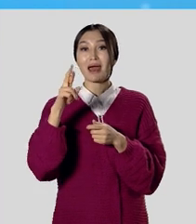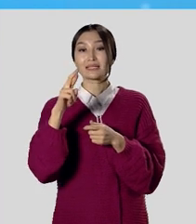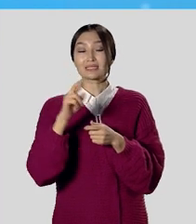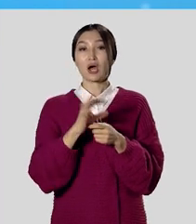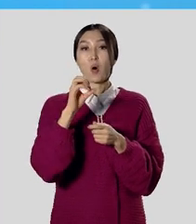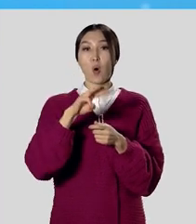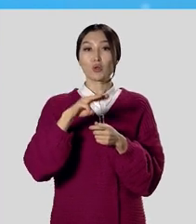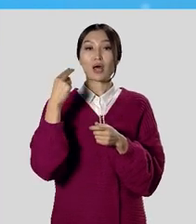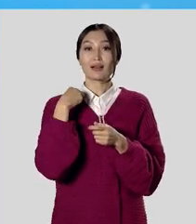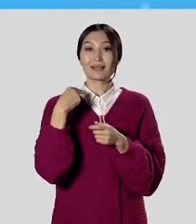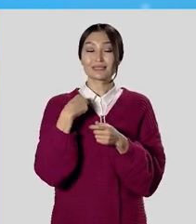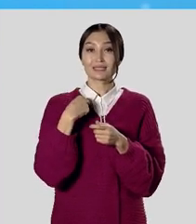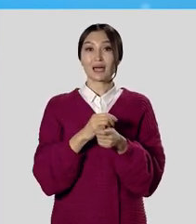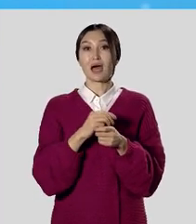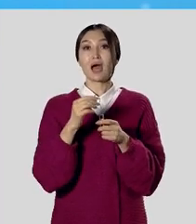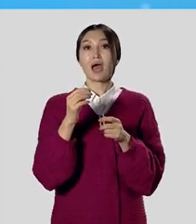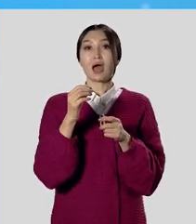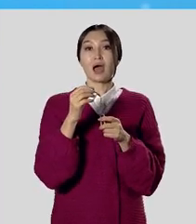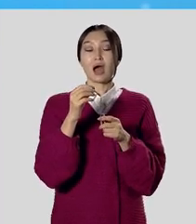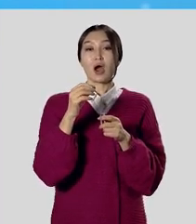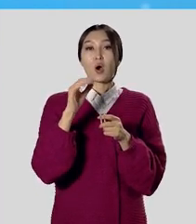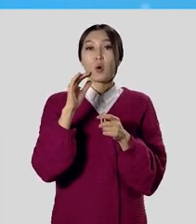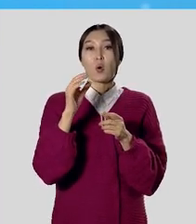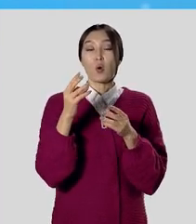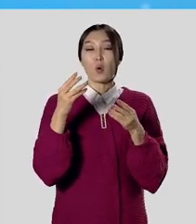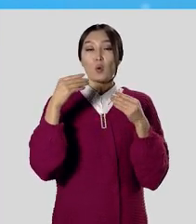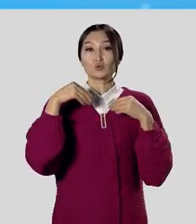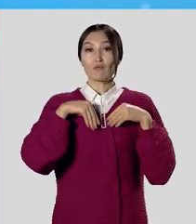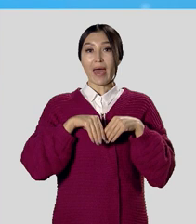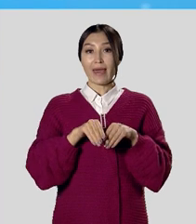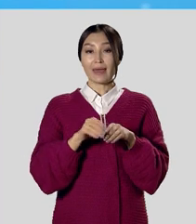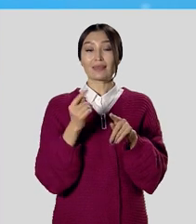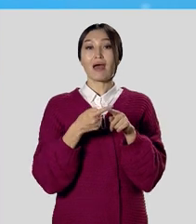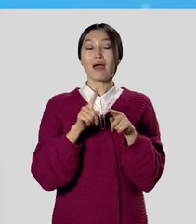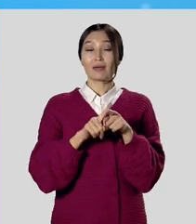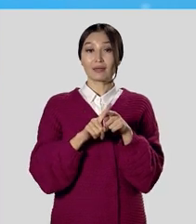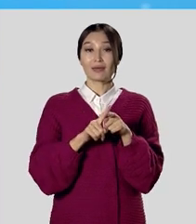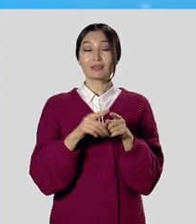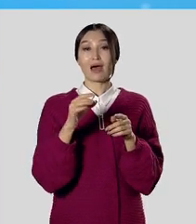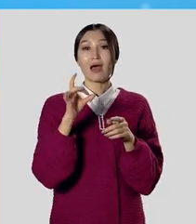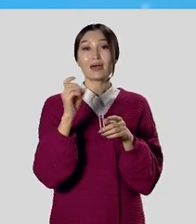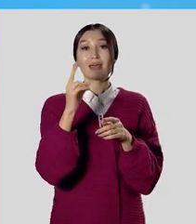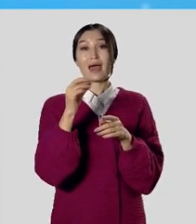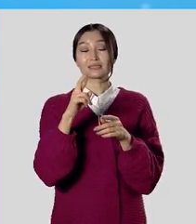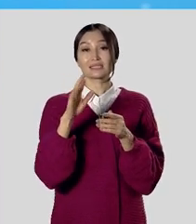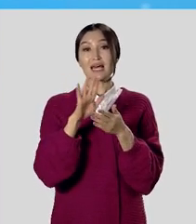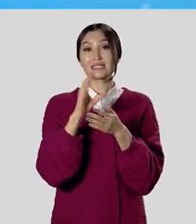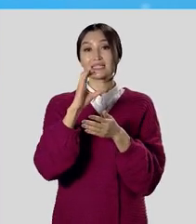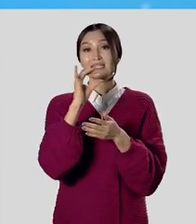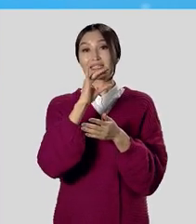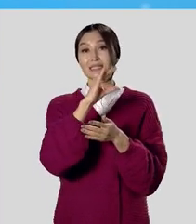Ассимиляция от латинского assimilatio – усвоение. Это совокупность реакций синтеза